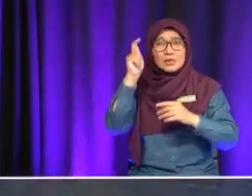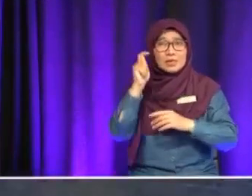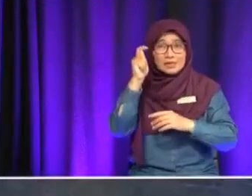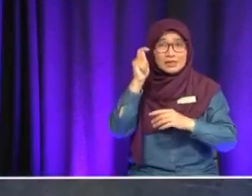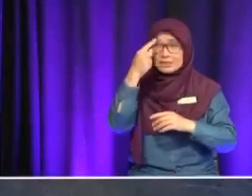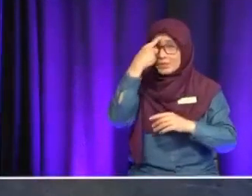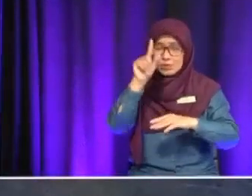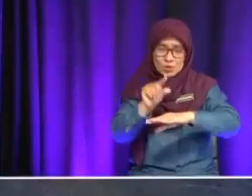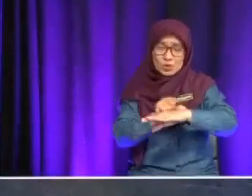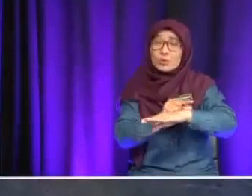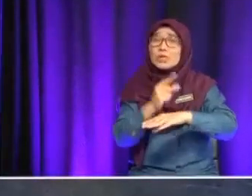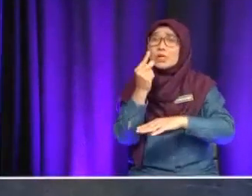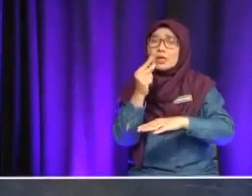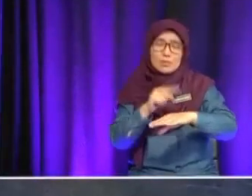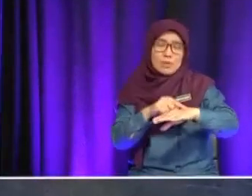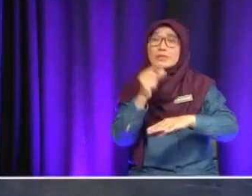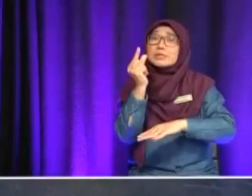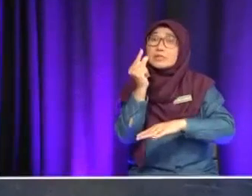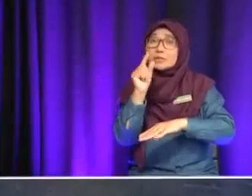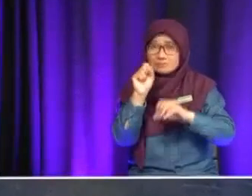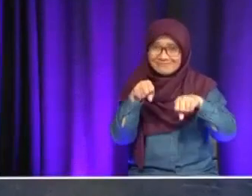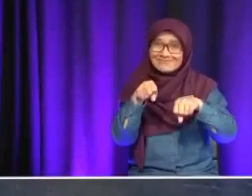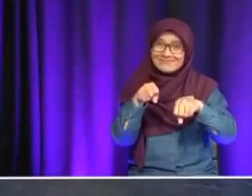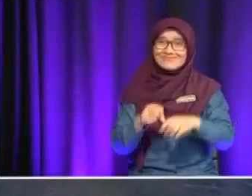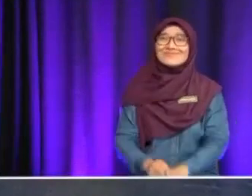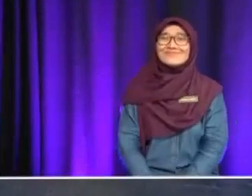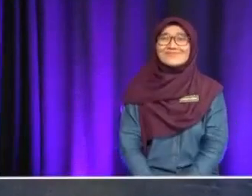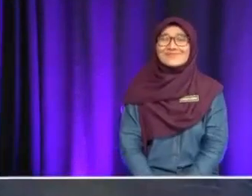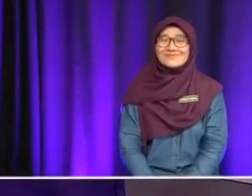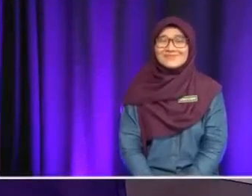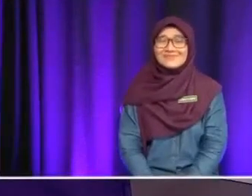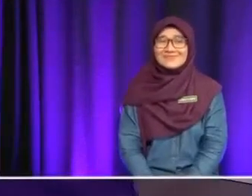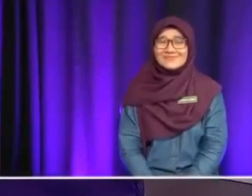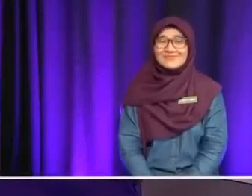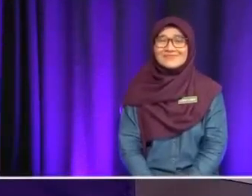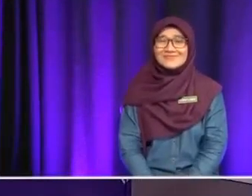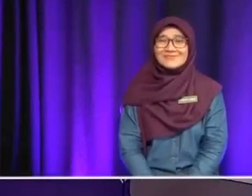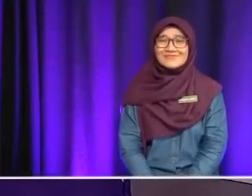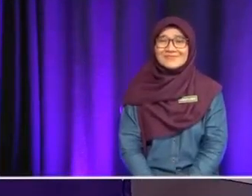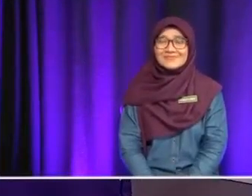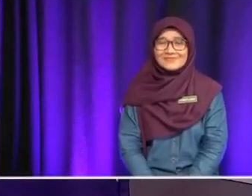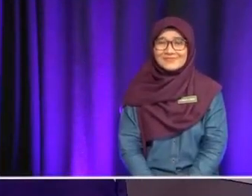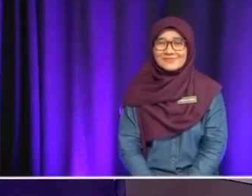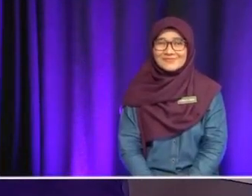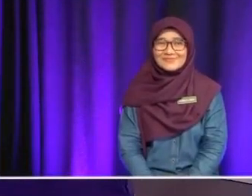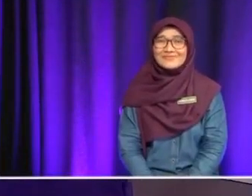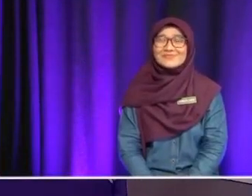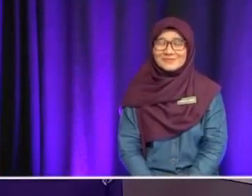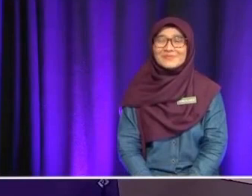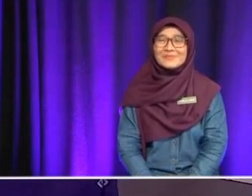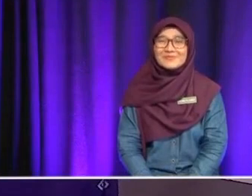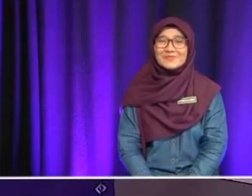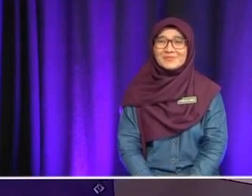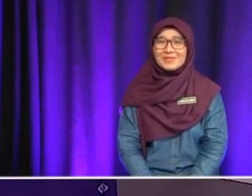pun sebenarnya penting. Kalaulah kita dalam perjalanan tak ada tempat kita nak membuang, itulah tandas kita